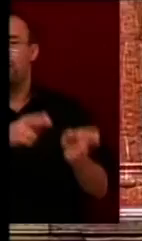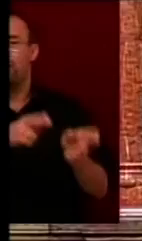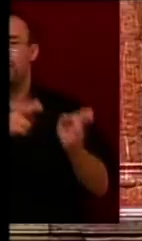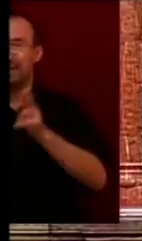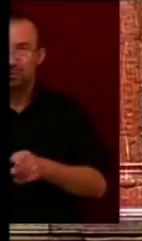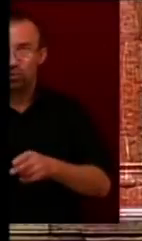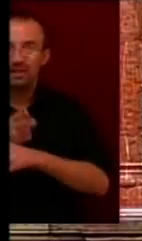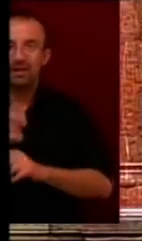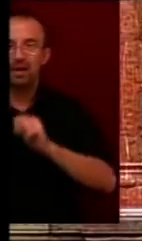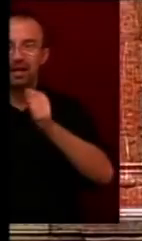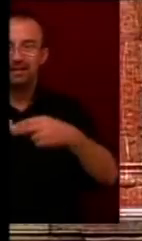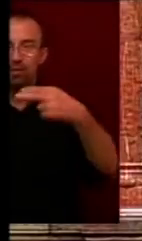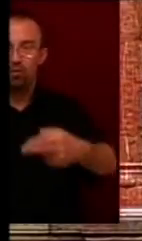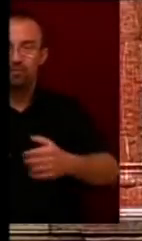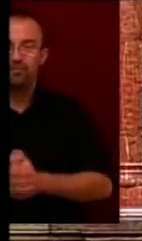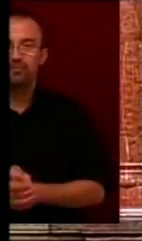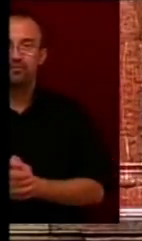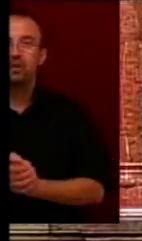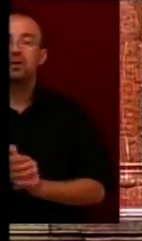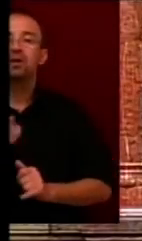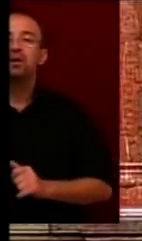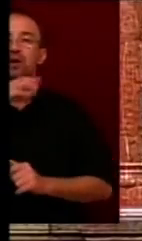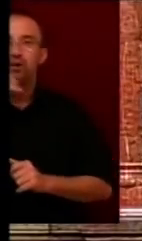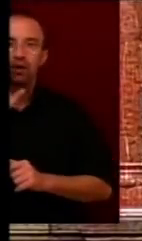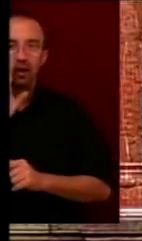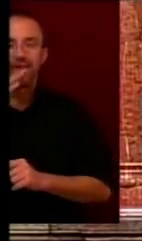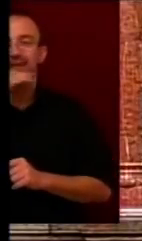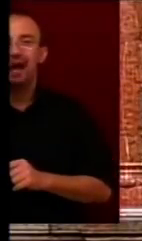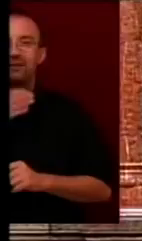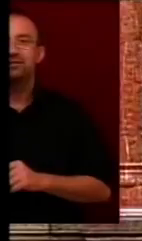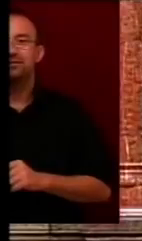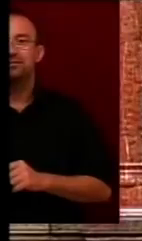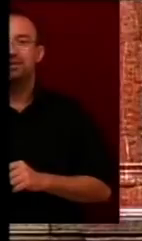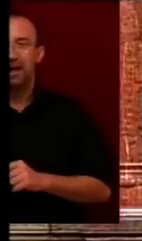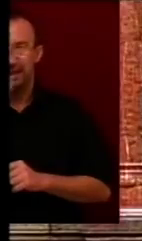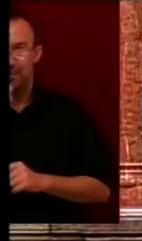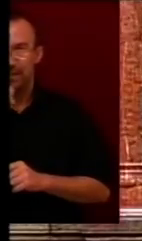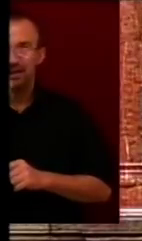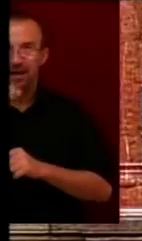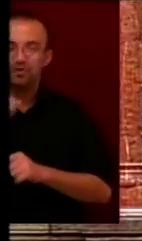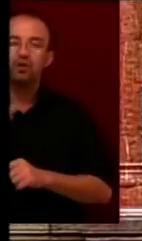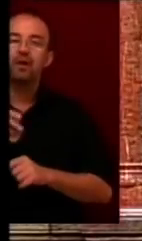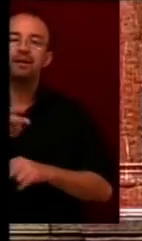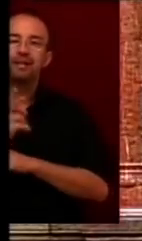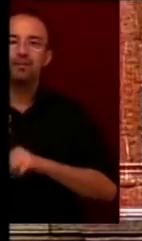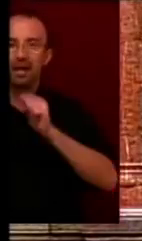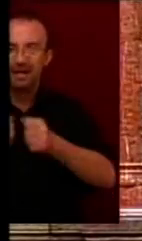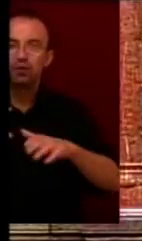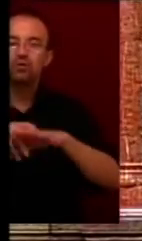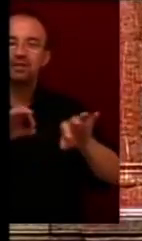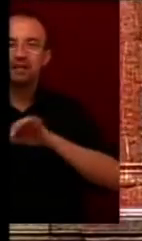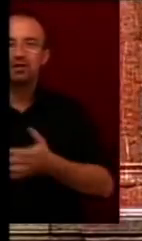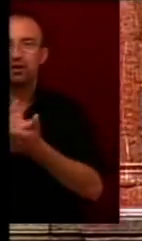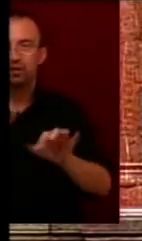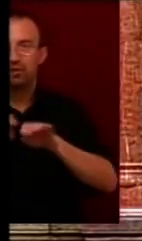Következő interpellációra Tarnay Richárd, a KDNP képviselője interpellációt nyújtott be a közigazgatási és